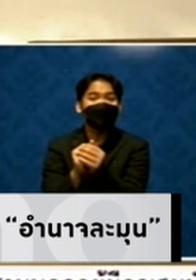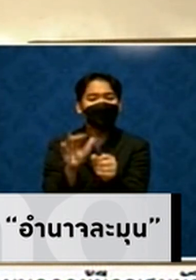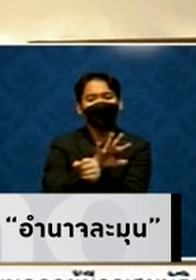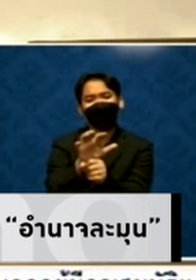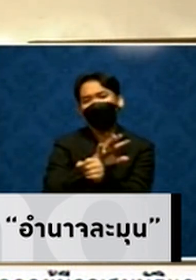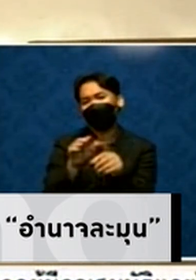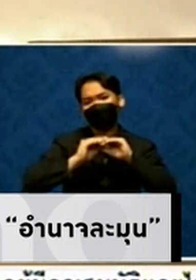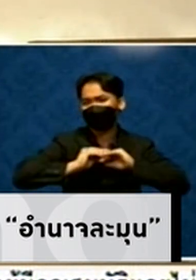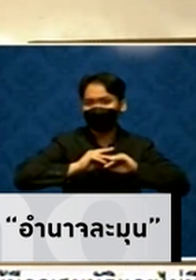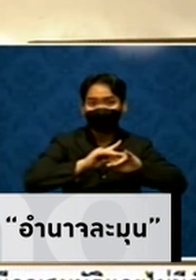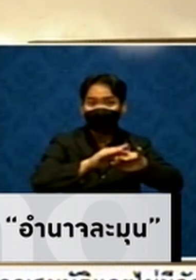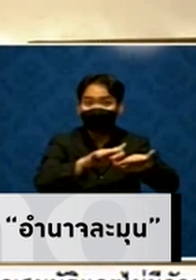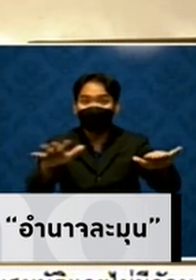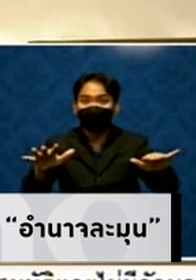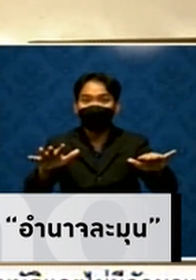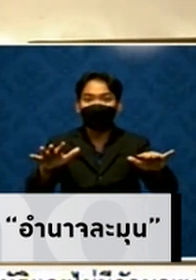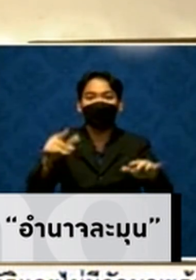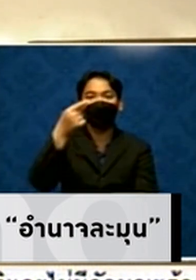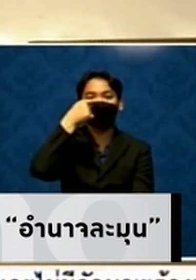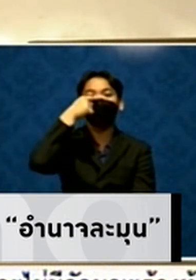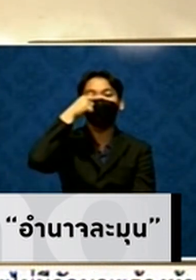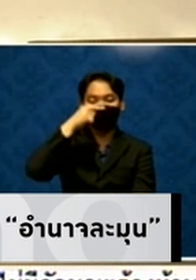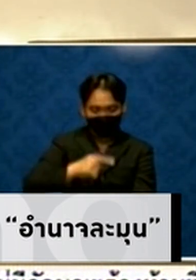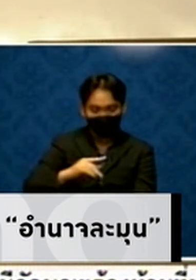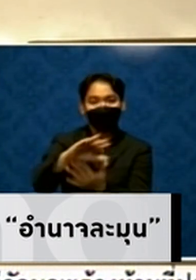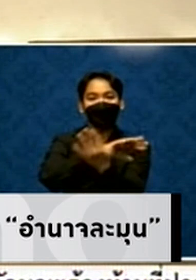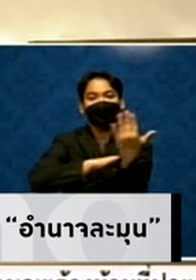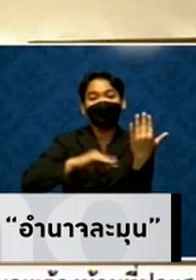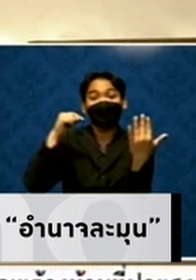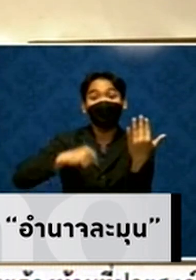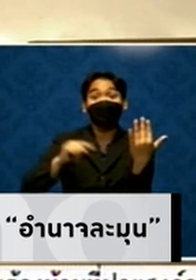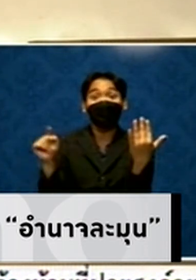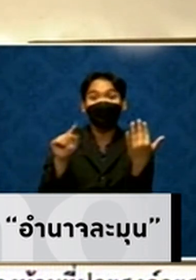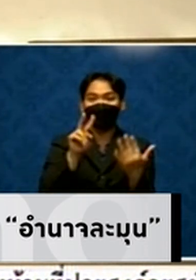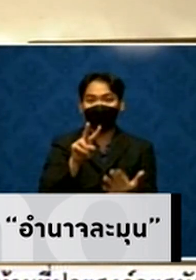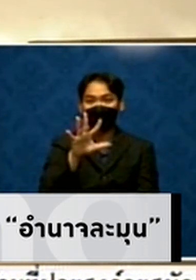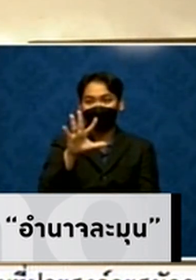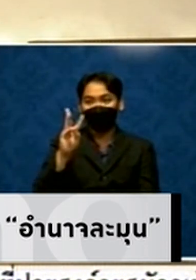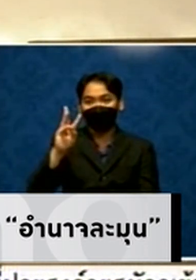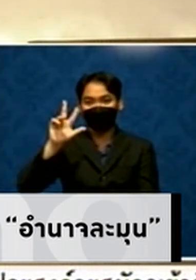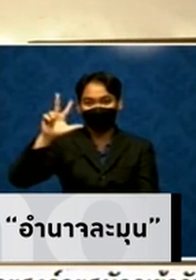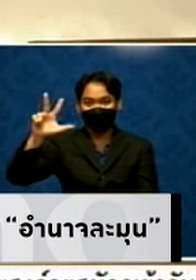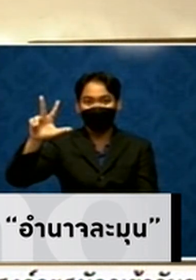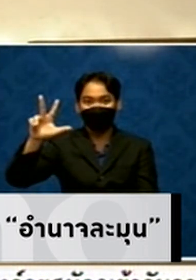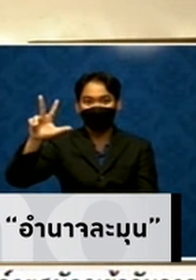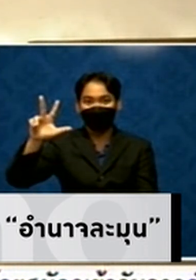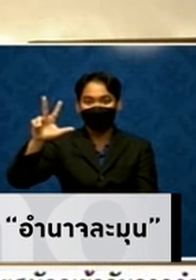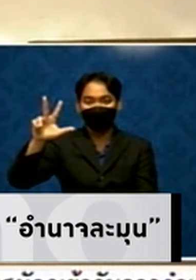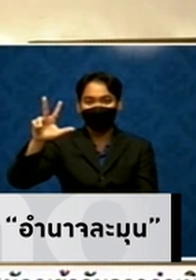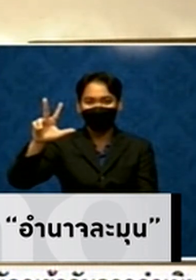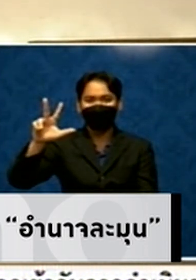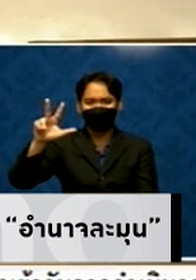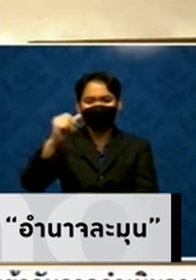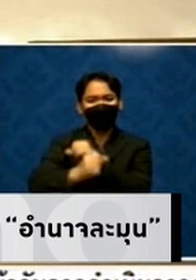ระเบียซึ่งจะทำให้เราขายในเรื่อง Medical Hub ของประเทศไทยถือว่าเป็นจุดแข็งอันนี้